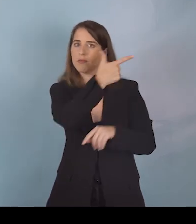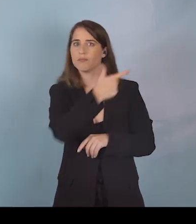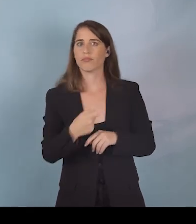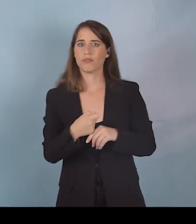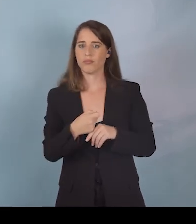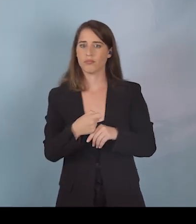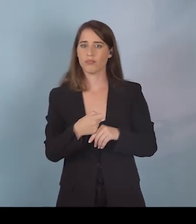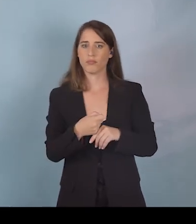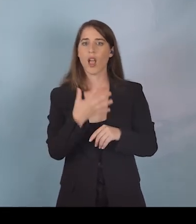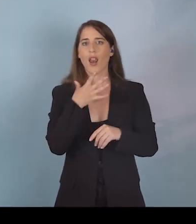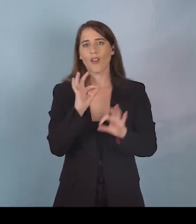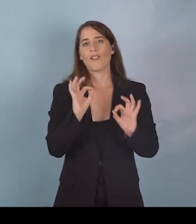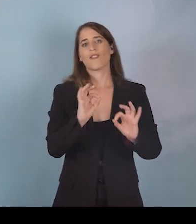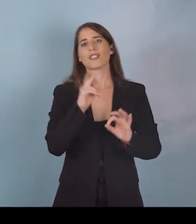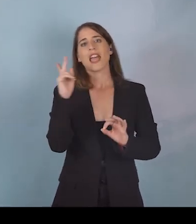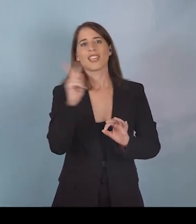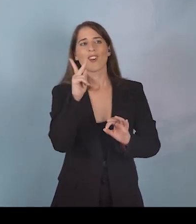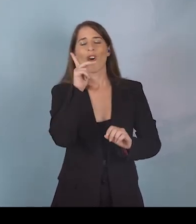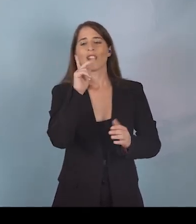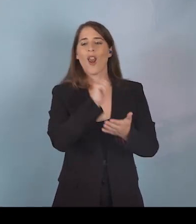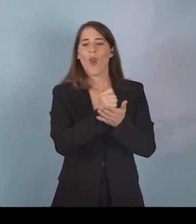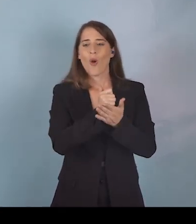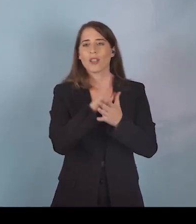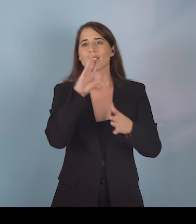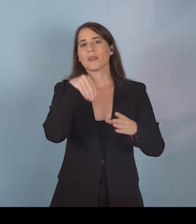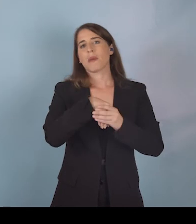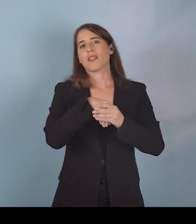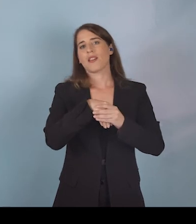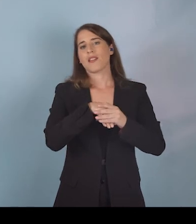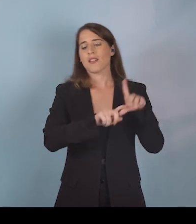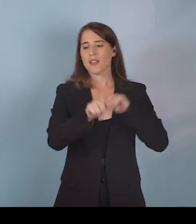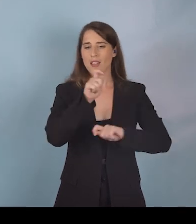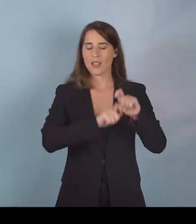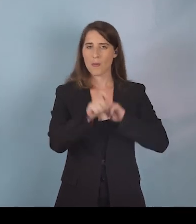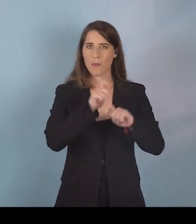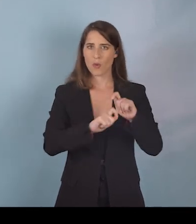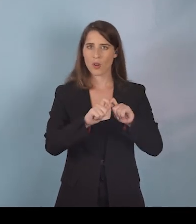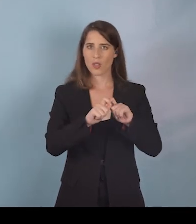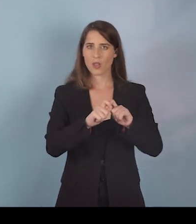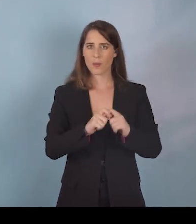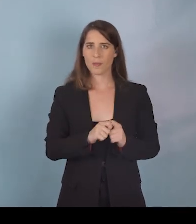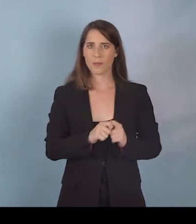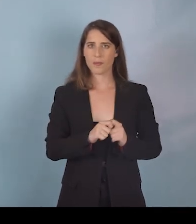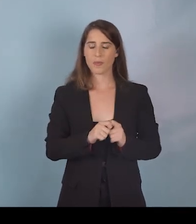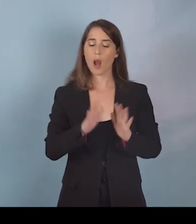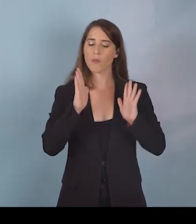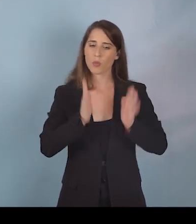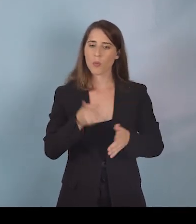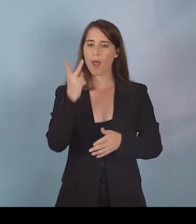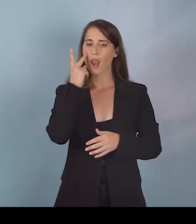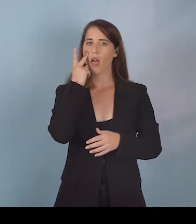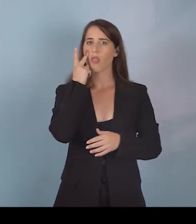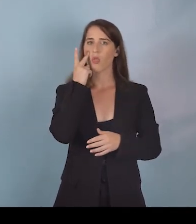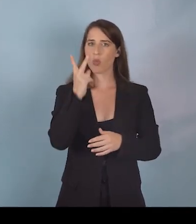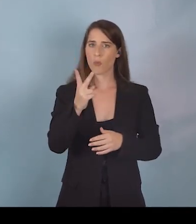διότι ενδεχομένως είναι καλές πρακτικές και για τις ελληνικές αρχές, γιατί προφανώς προέρχονται από την